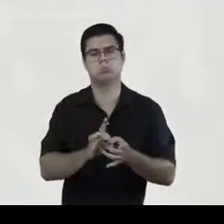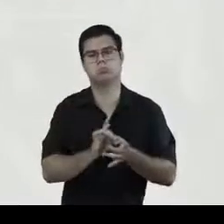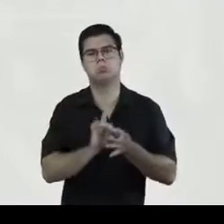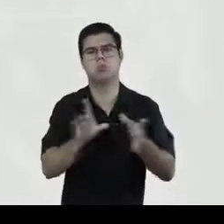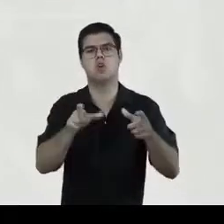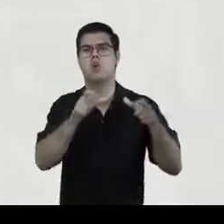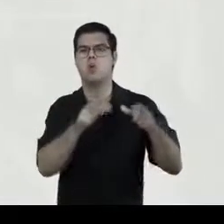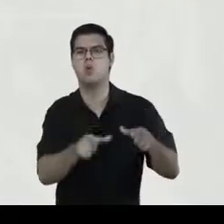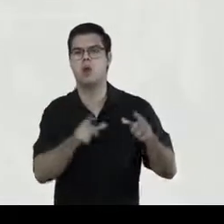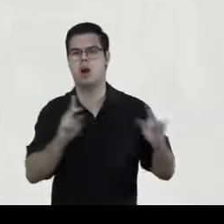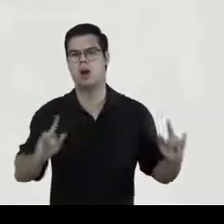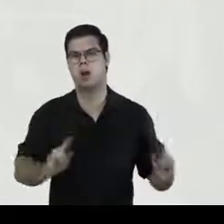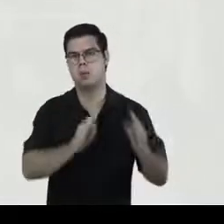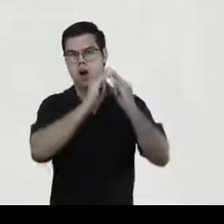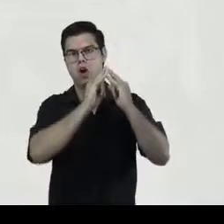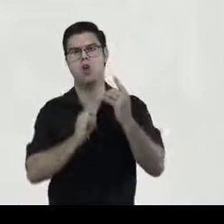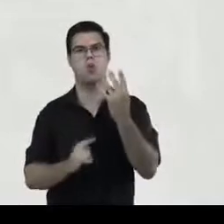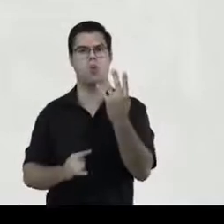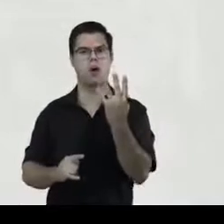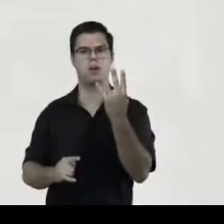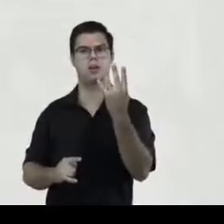Donc, une bagatelle.